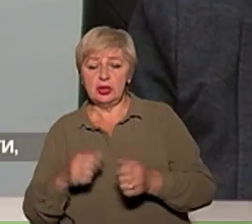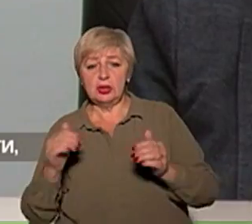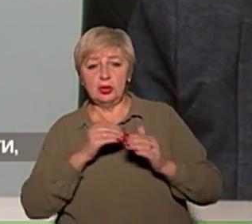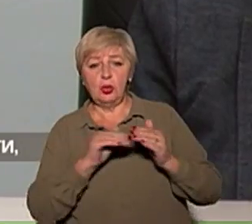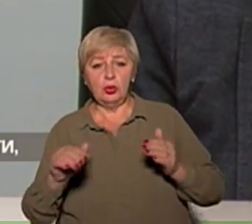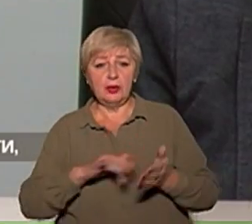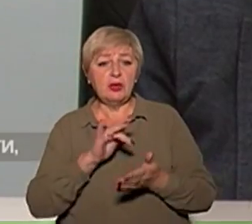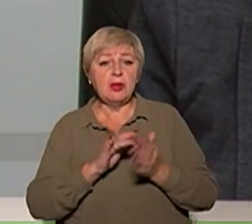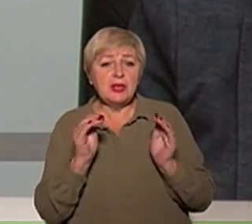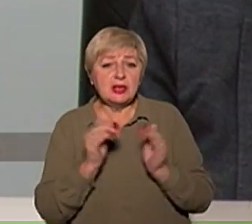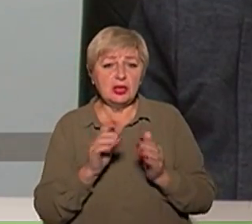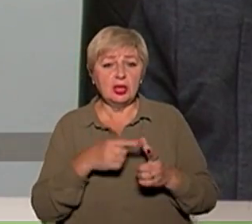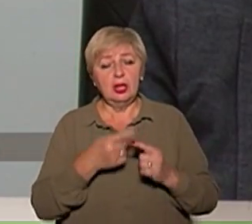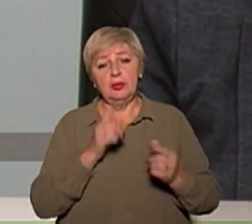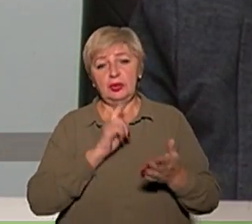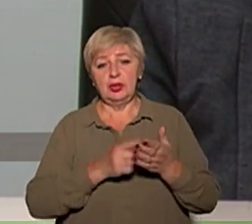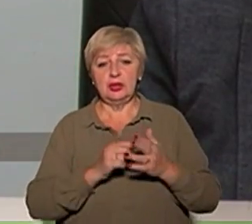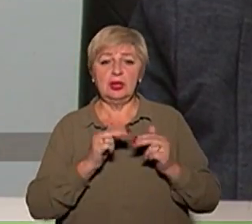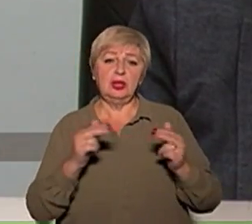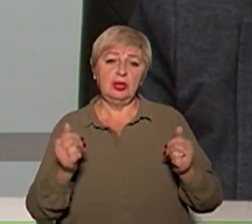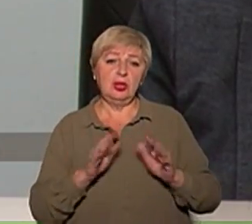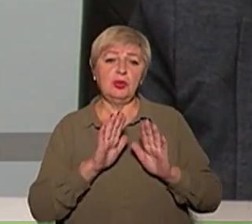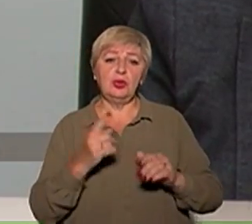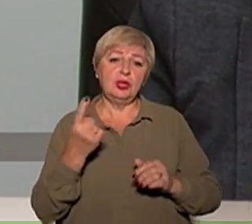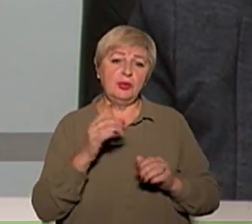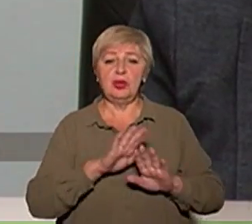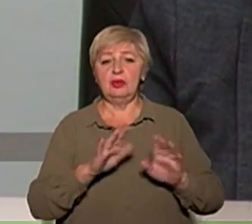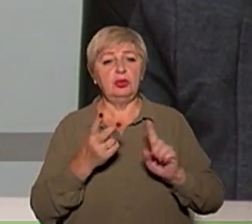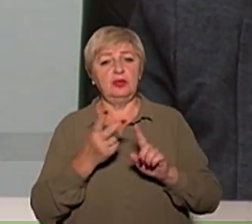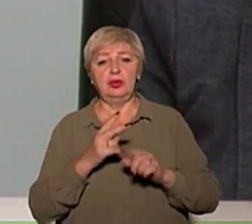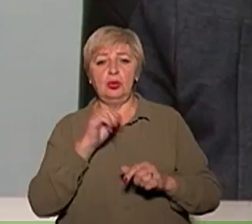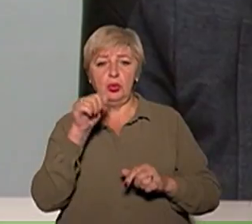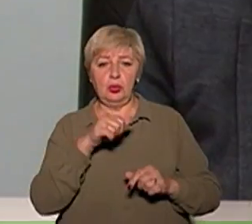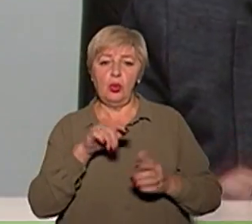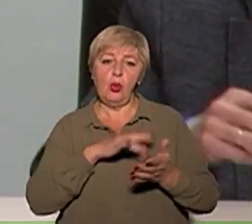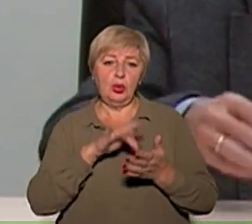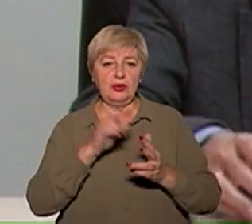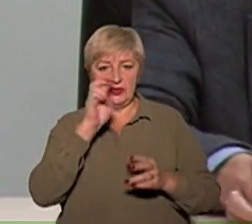либо все-таки доказать то, что Днепр хоть и не первый, но и не второй город в стране.